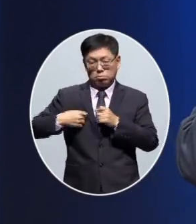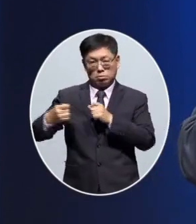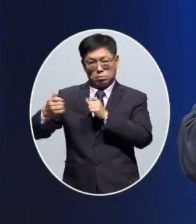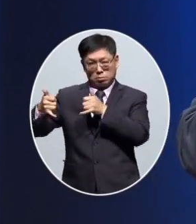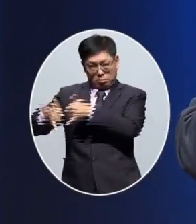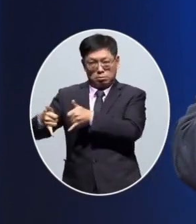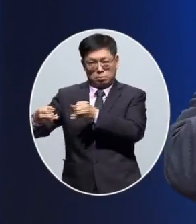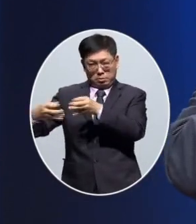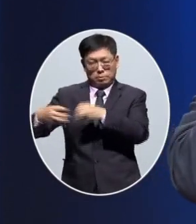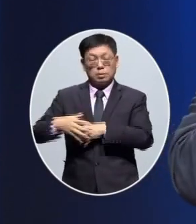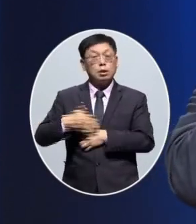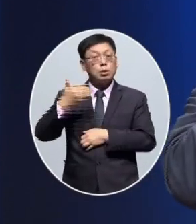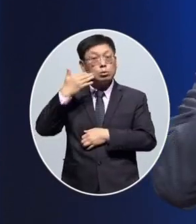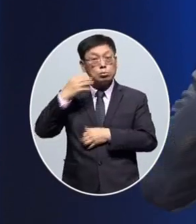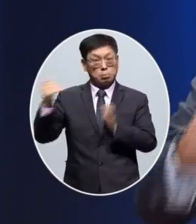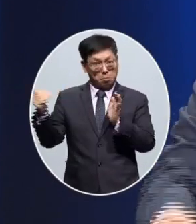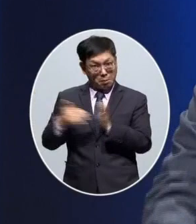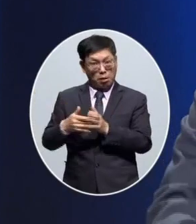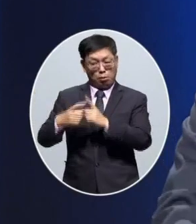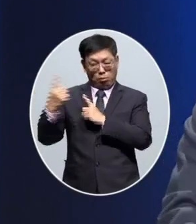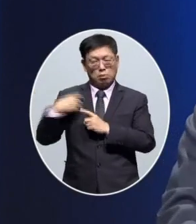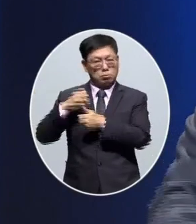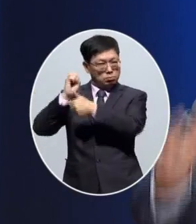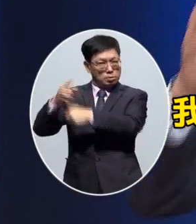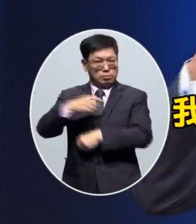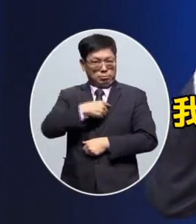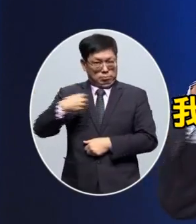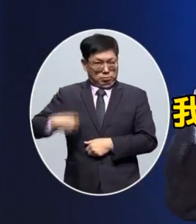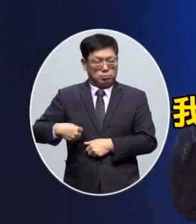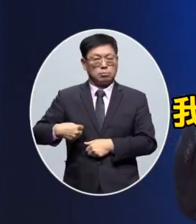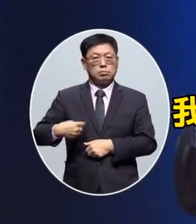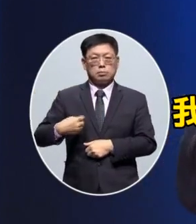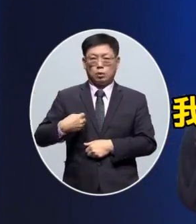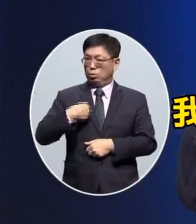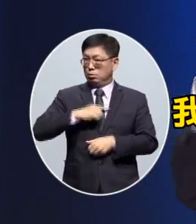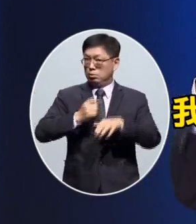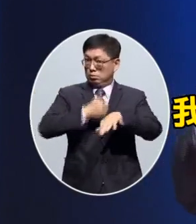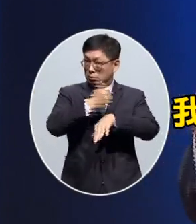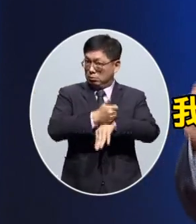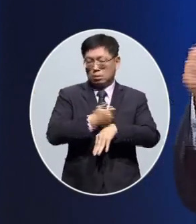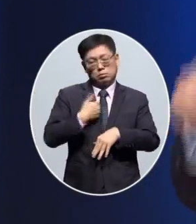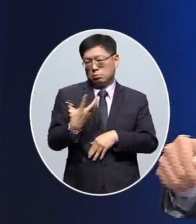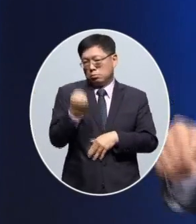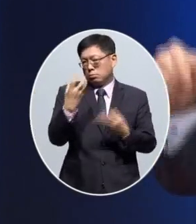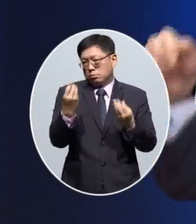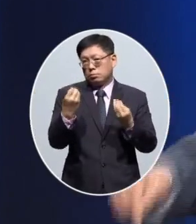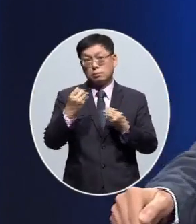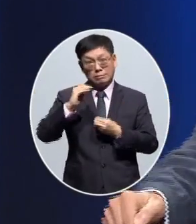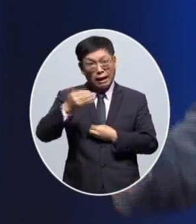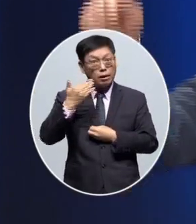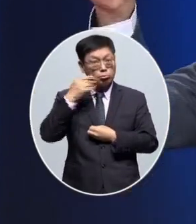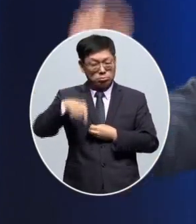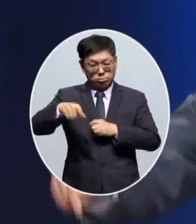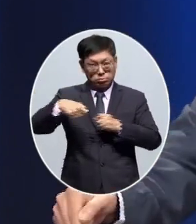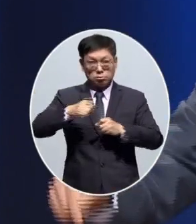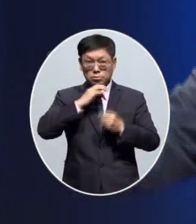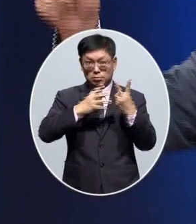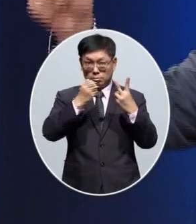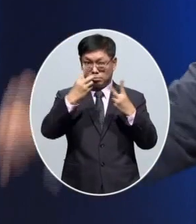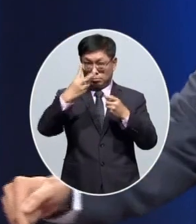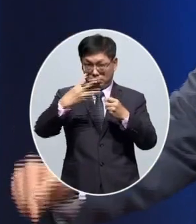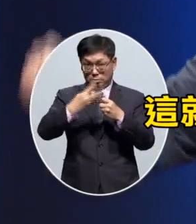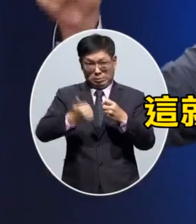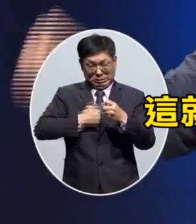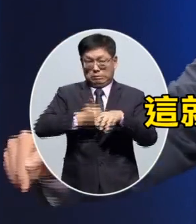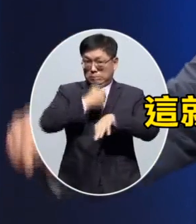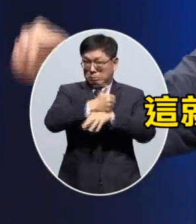一想，就是那大陆有没有想跟你们沟通啊，是吧？我觉得这是挺关键的，就凭啥你说恢复交流就恢复交流啊？这就好像有几个